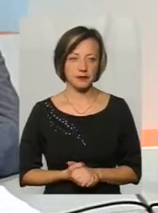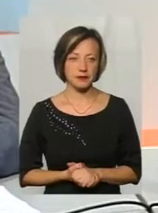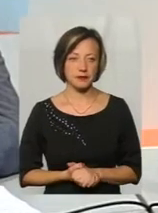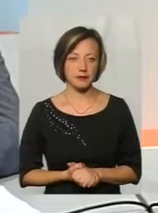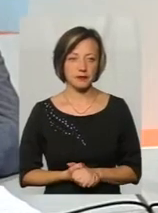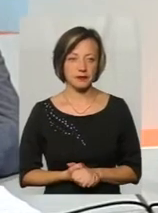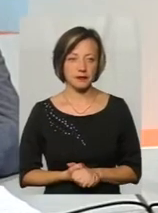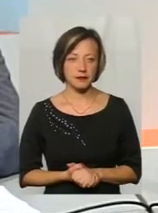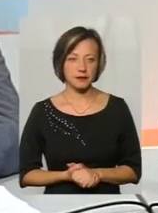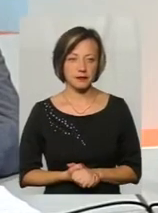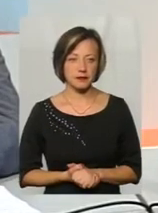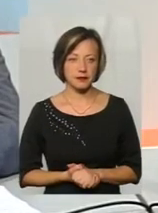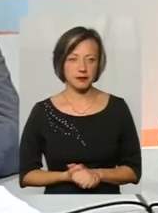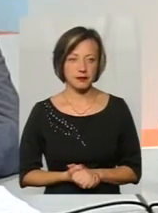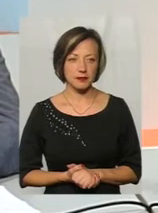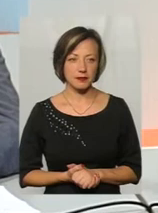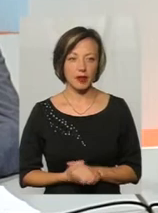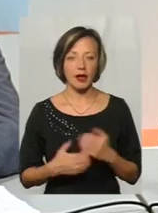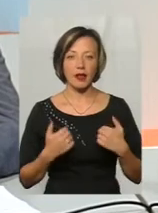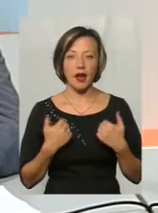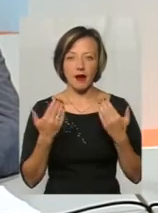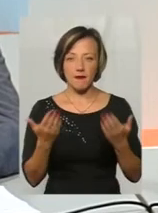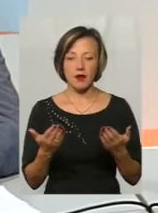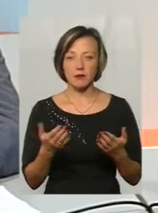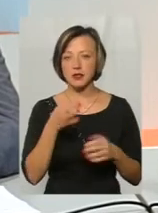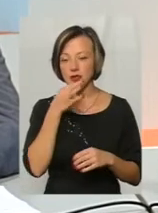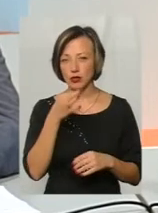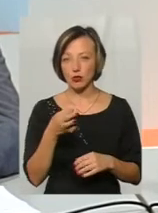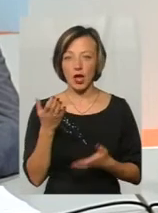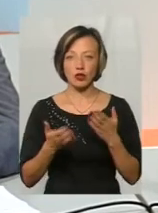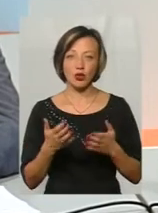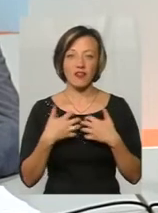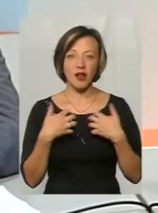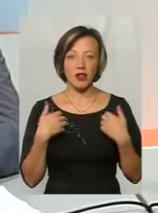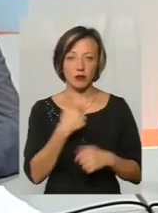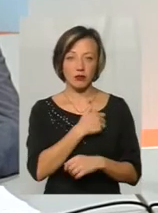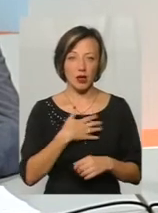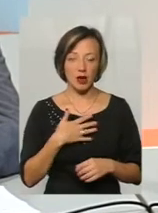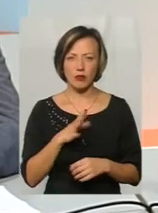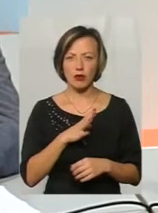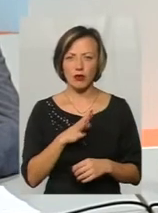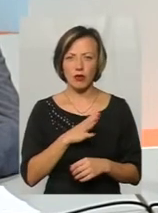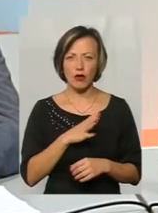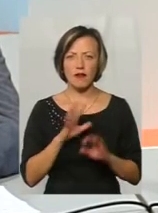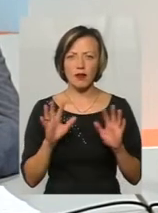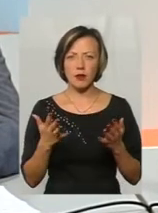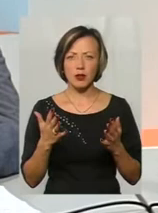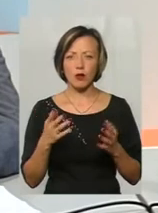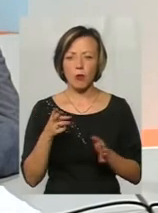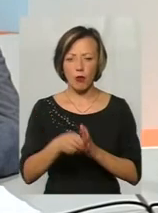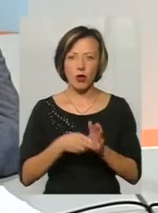скажу, що якщо тварина вже пошкоджена, от у нас був випадок, що поїзд переїхав дві задніх кінцівки